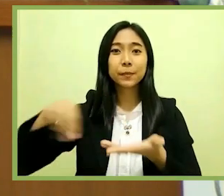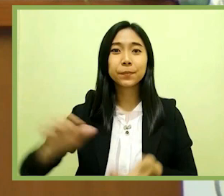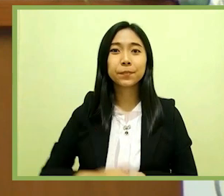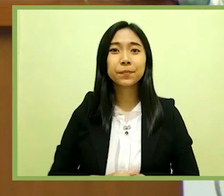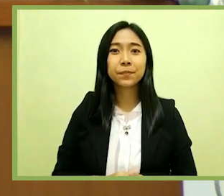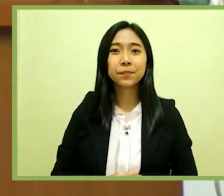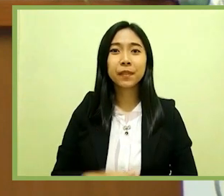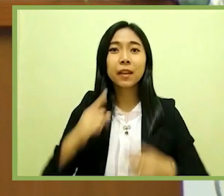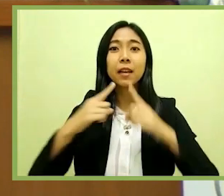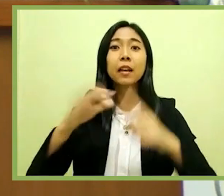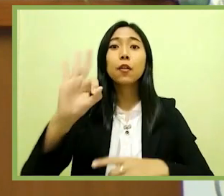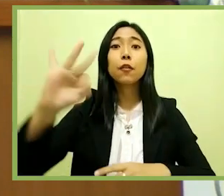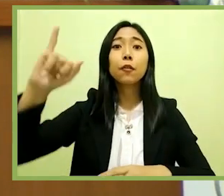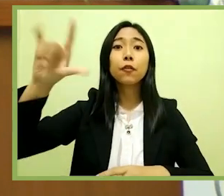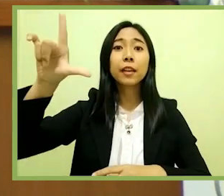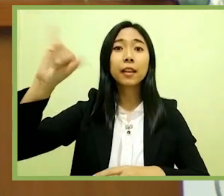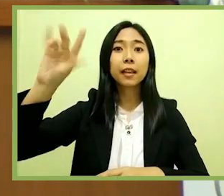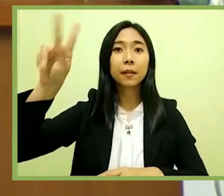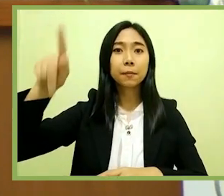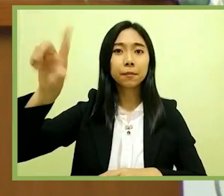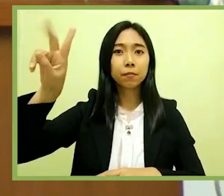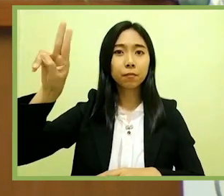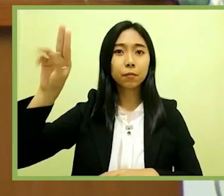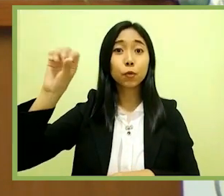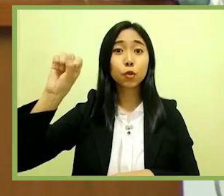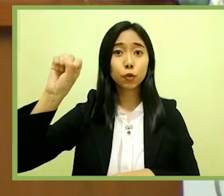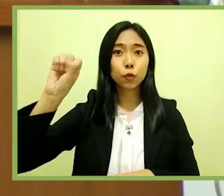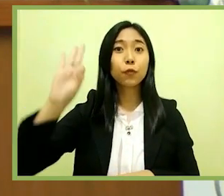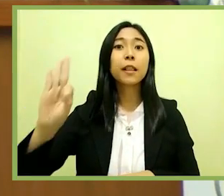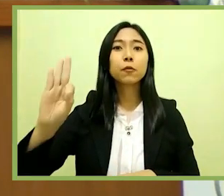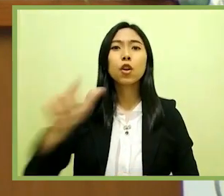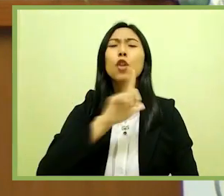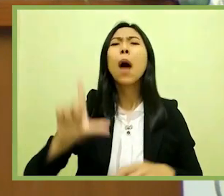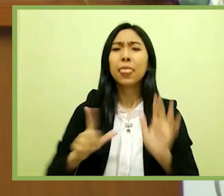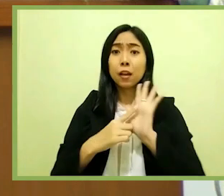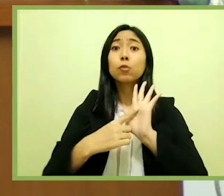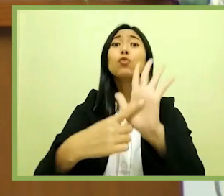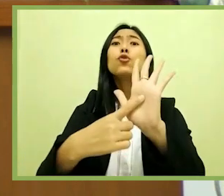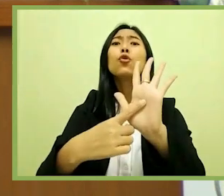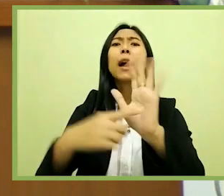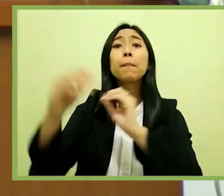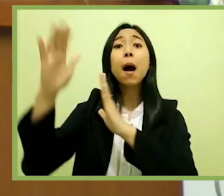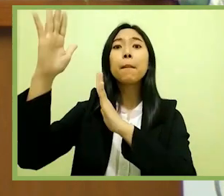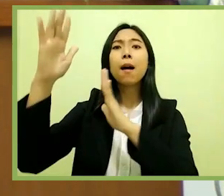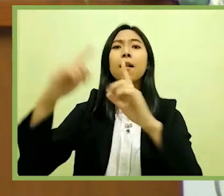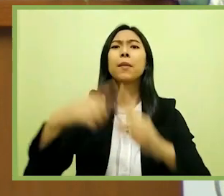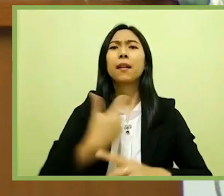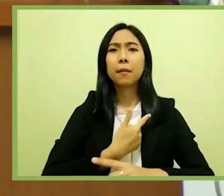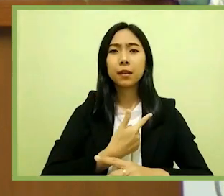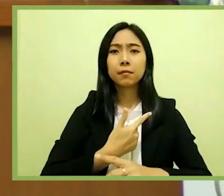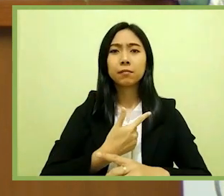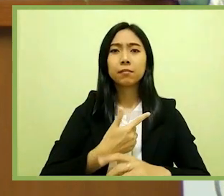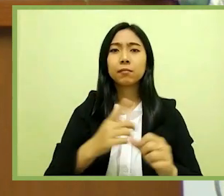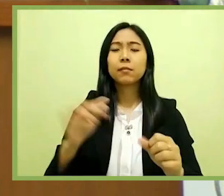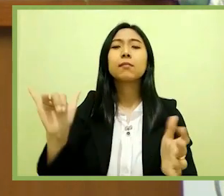Kata Filipus kepadanya, Tuhan, tunjukkanlah Bapa itu kepada kami. Itu sudah cukup bagi